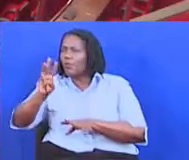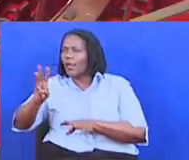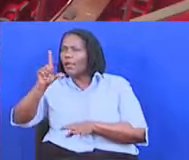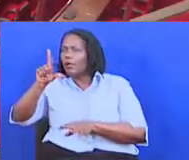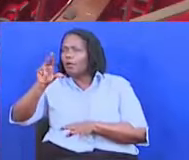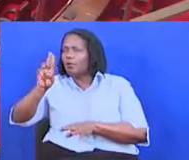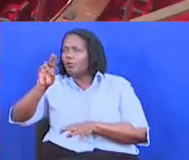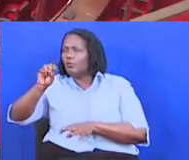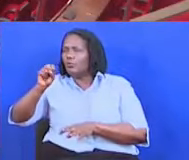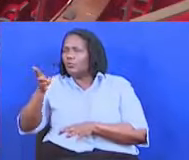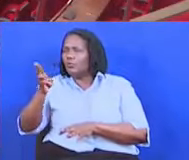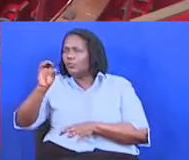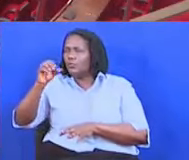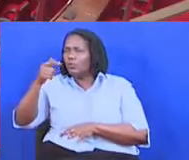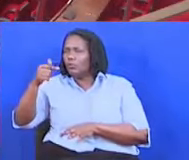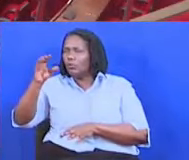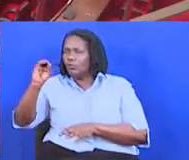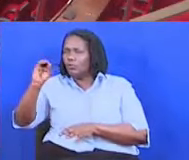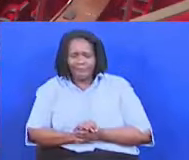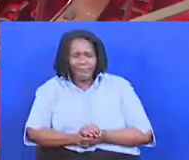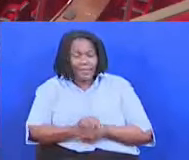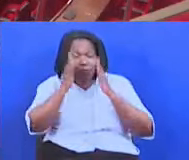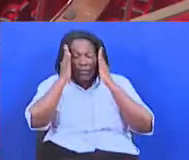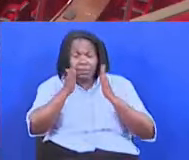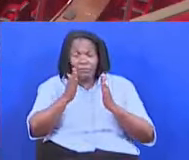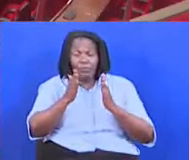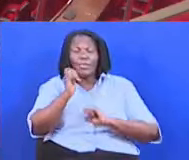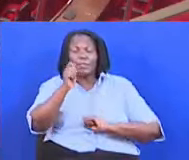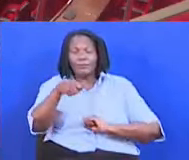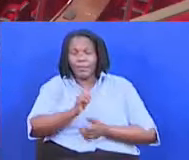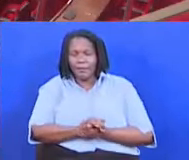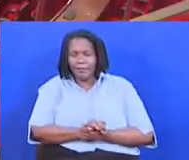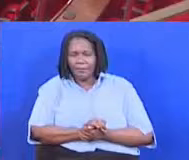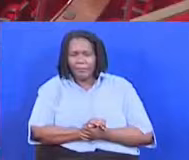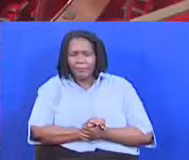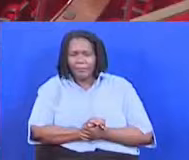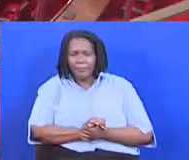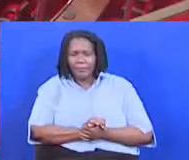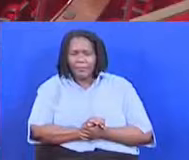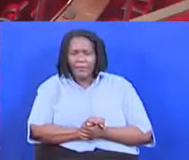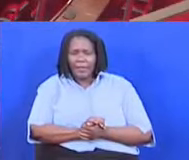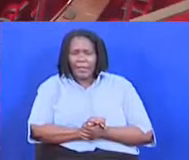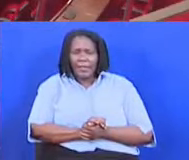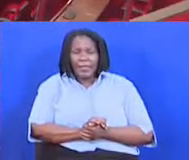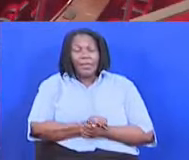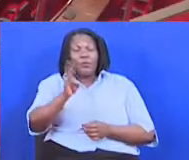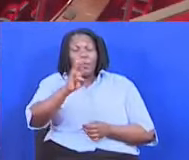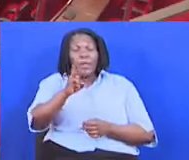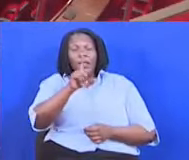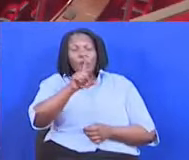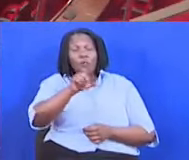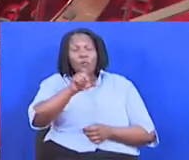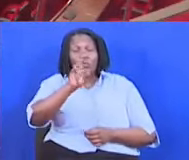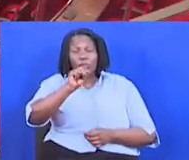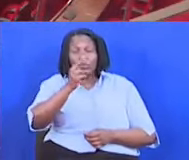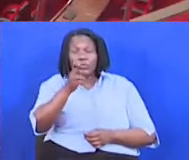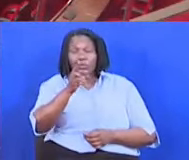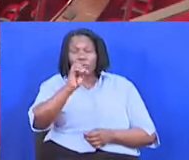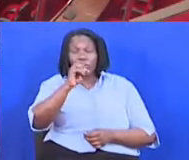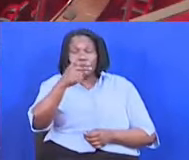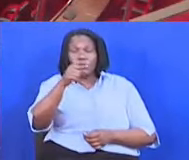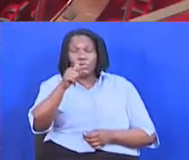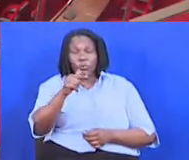Mheshimiwa Naibu Waziri, majibu. Nakushukuru sana Mheshimiwa Spika. Soko ambalo linahitajika katika halmashauri ya Lushoto ni moja ya vipaumbele